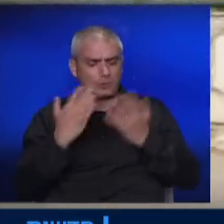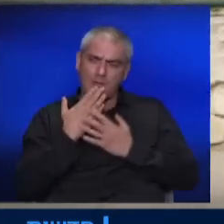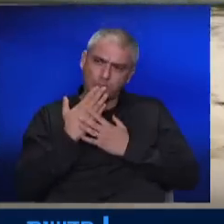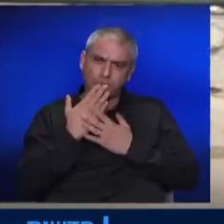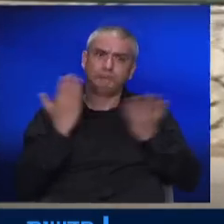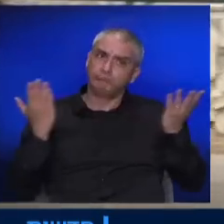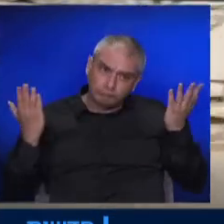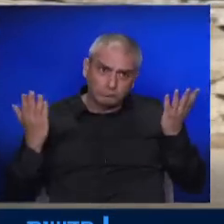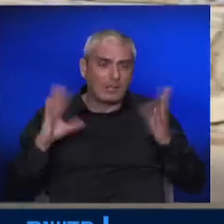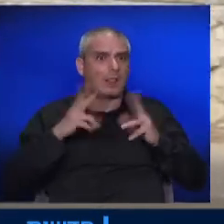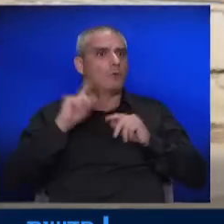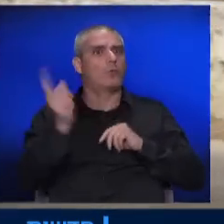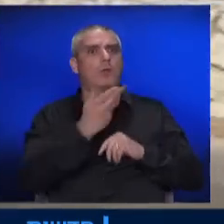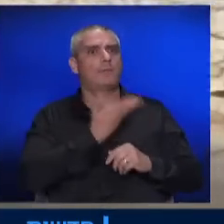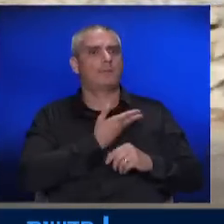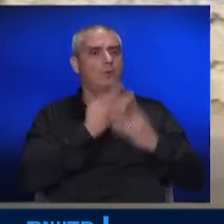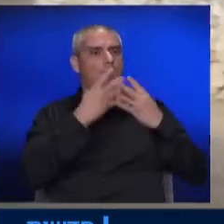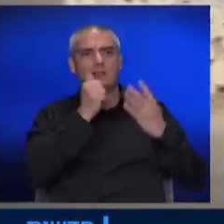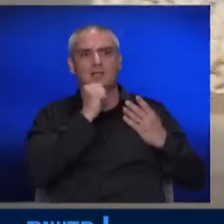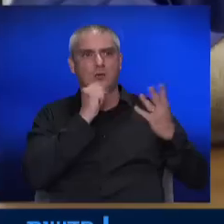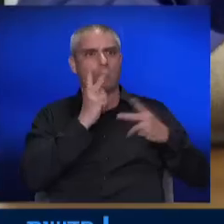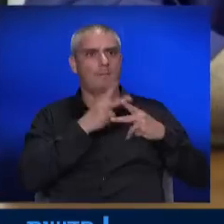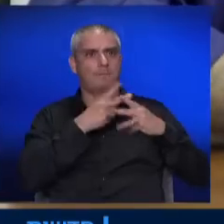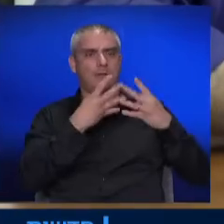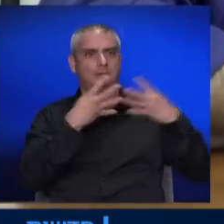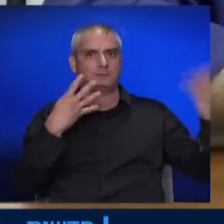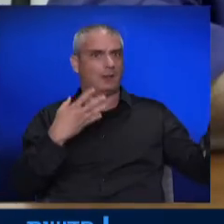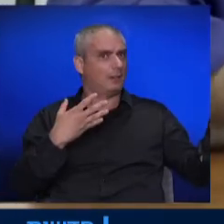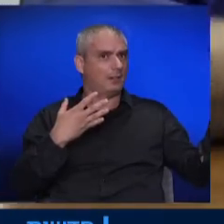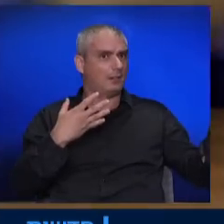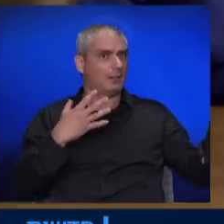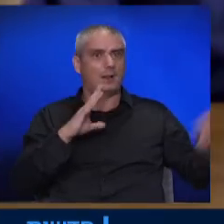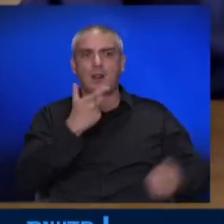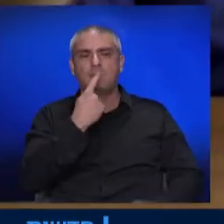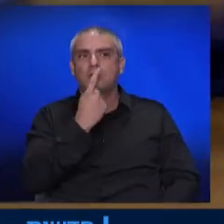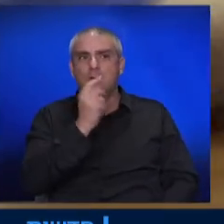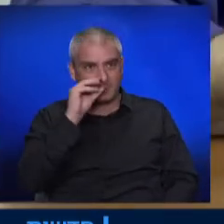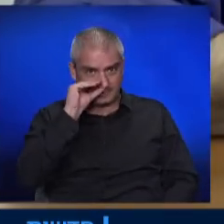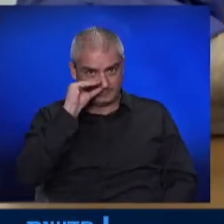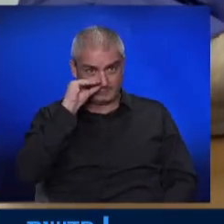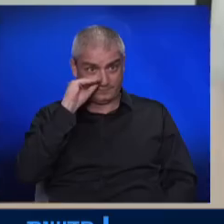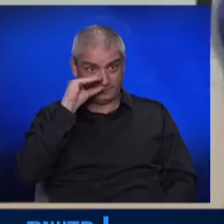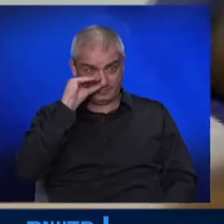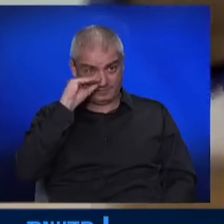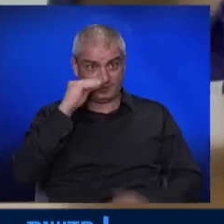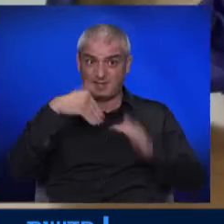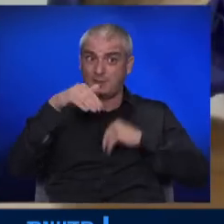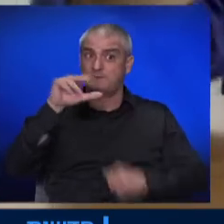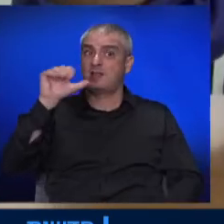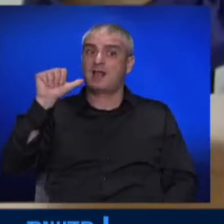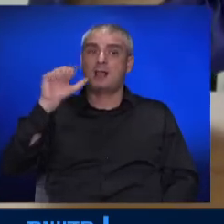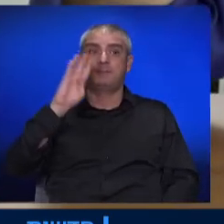יתר אנשים קיבלו גדר ירוקה ככה עם ברזל? למה אתה אומר את זה? לך לרחוב אל-בסטין, תראה. לך